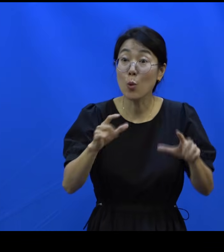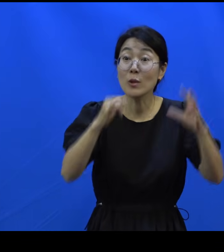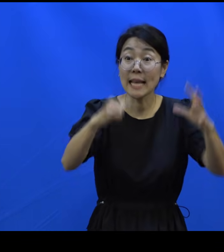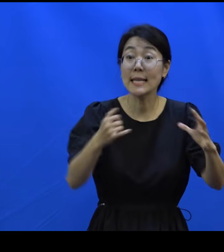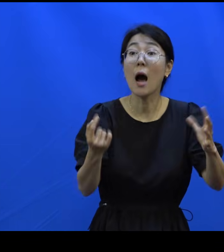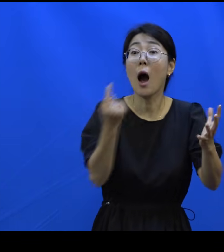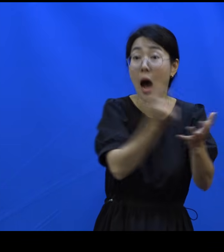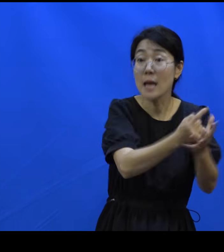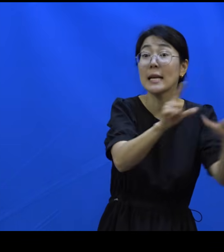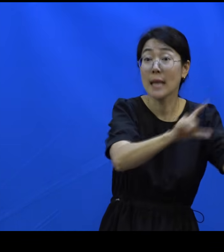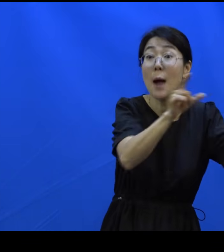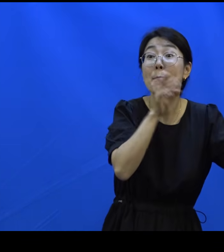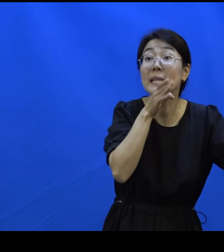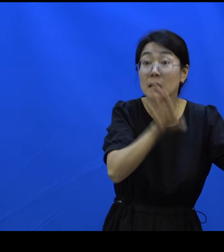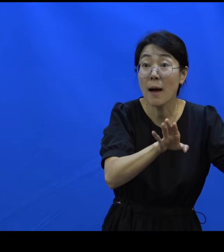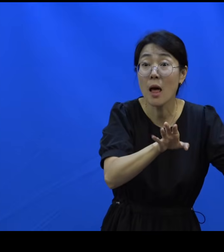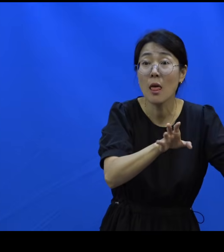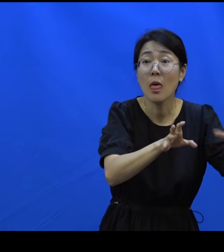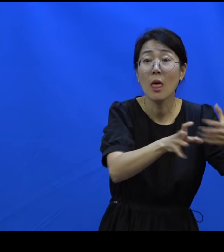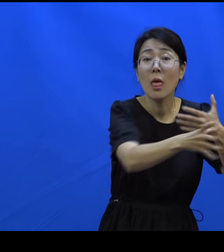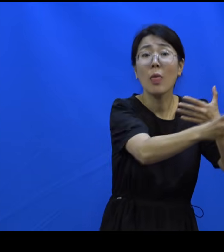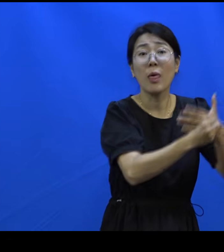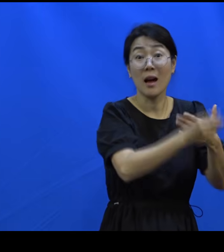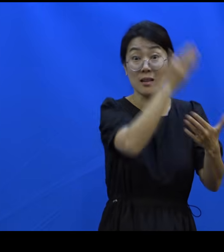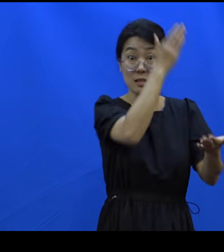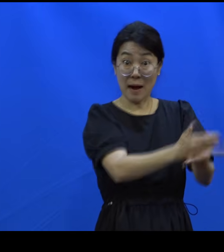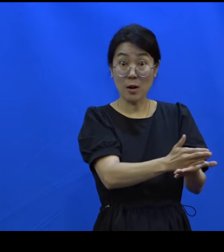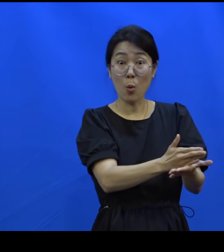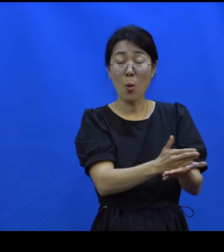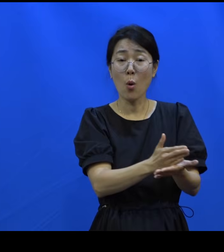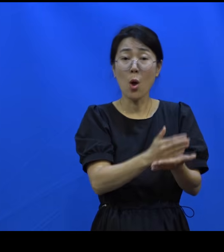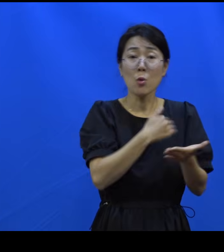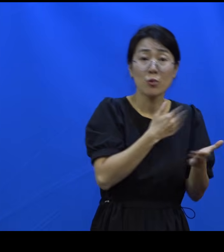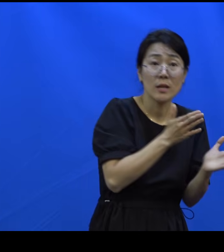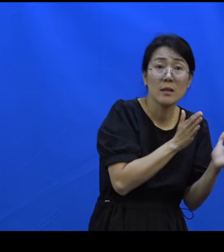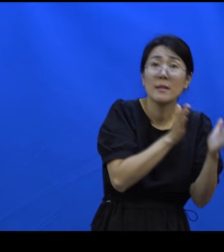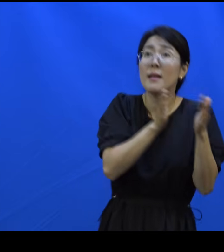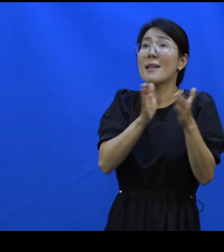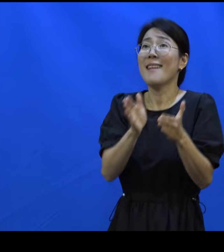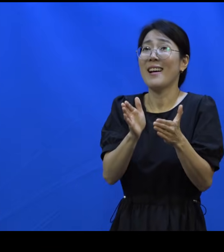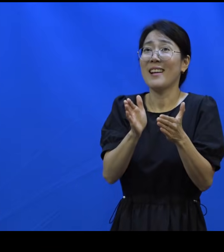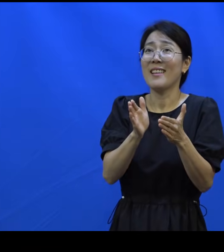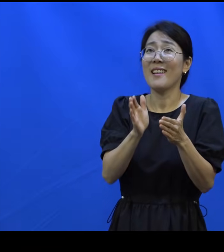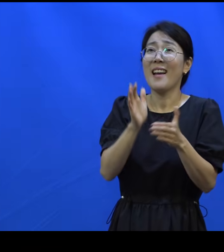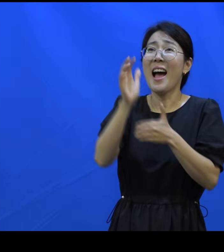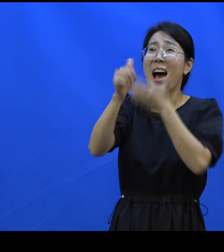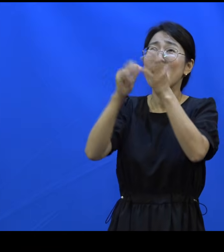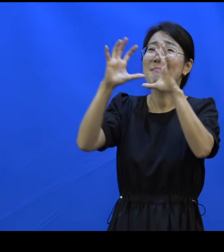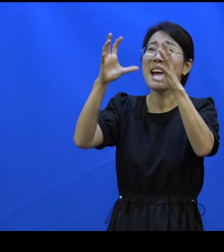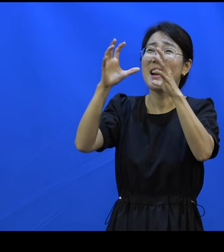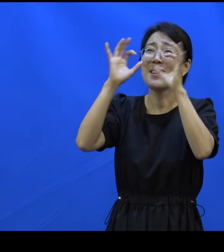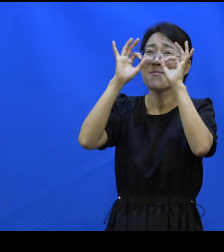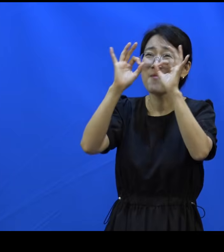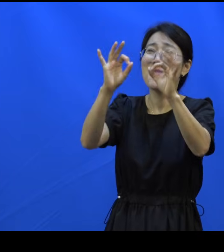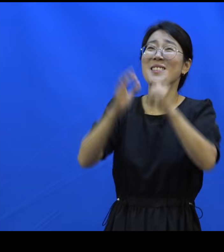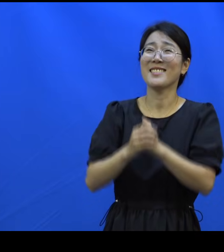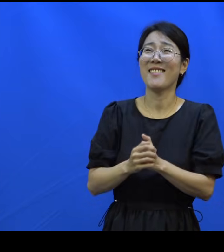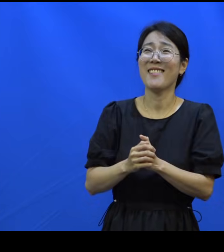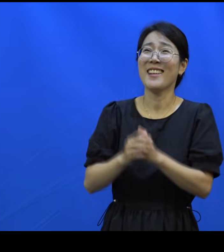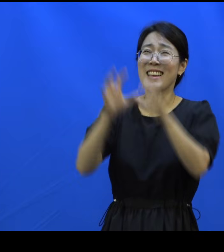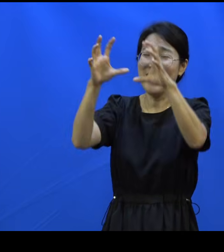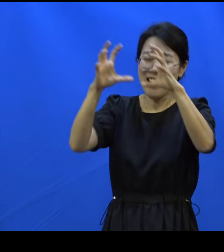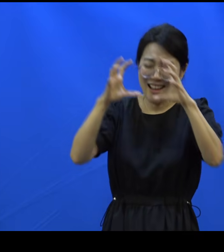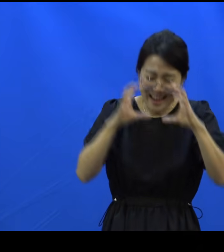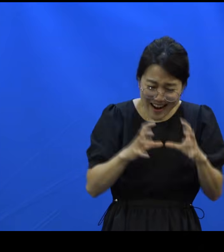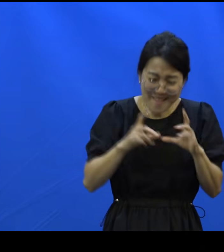신분, 하나님의 자녀의 신분을 계속 확인하고 이미 임한 하나님의 나라, 그 하나님을 누리면서 우리는 이